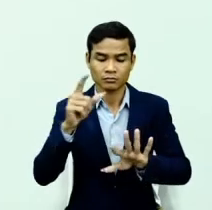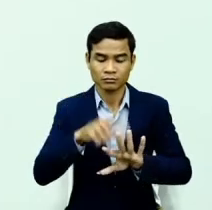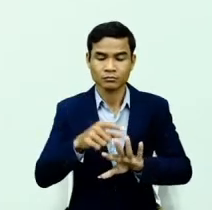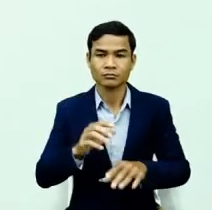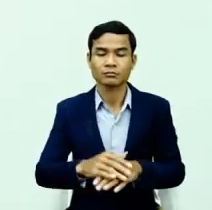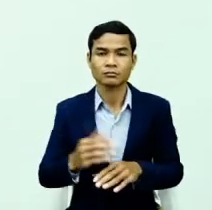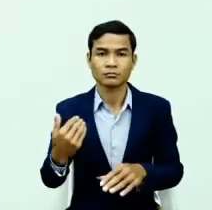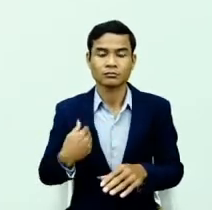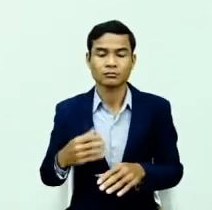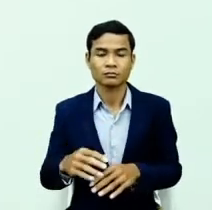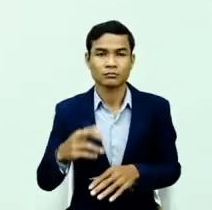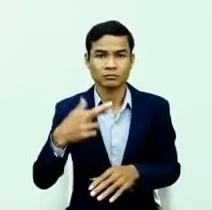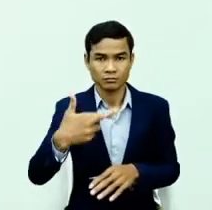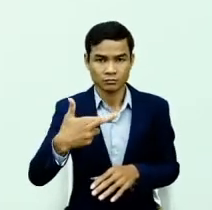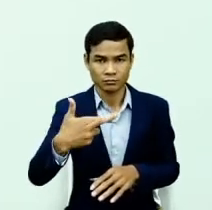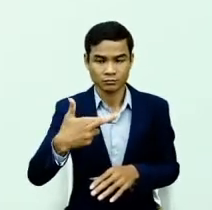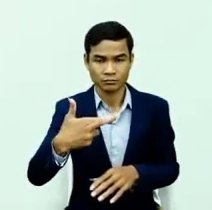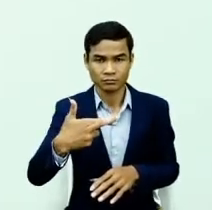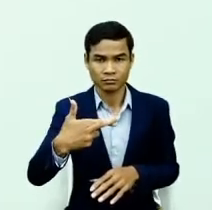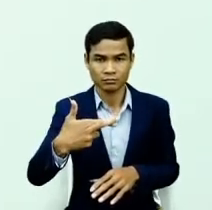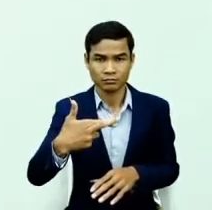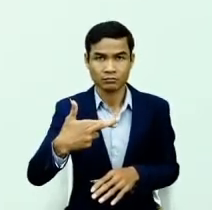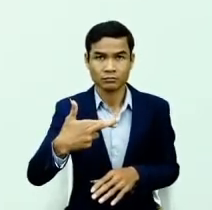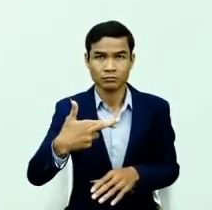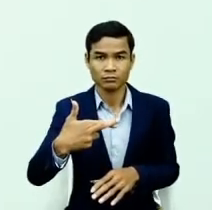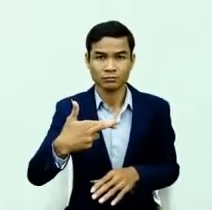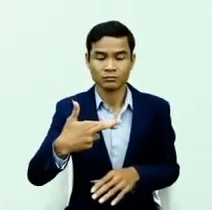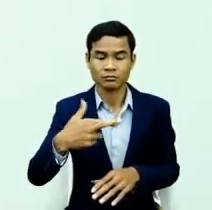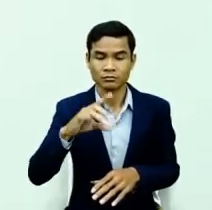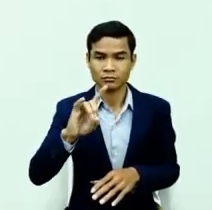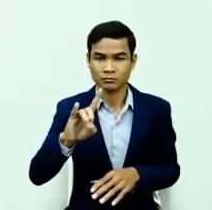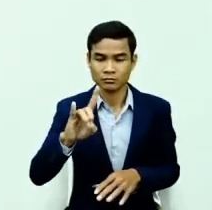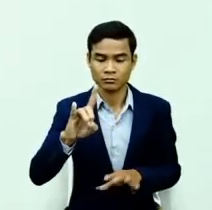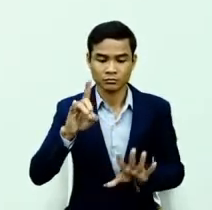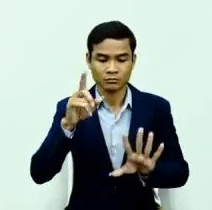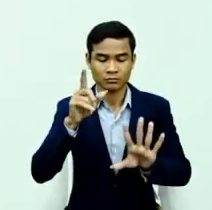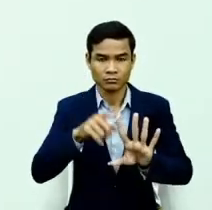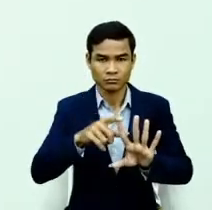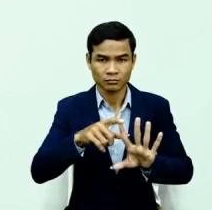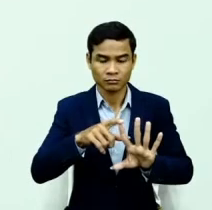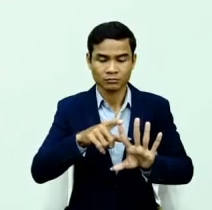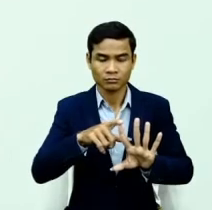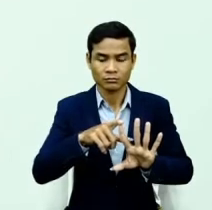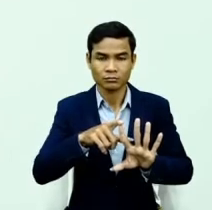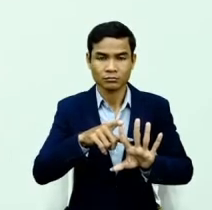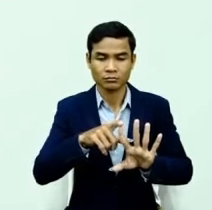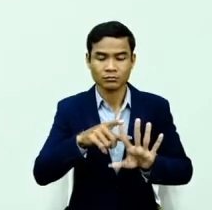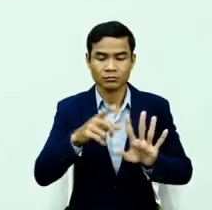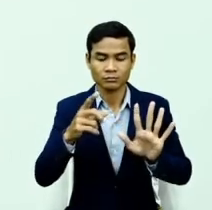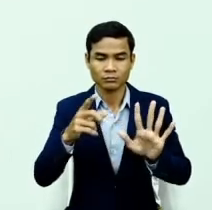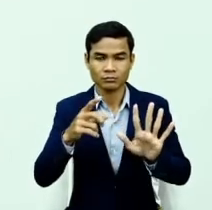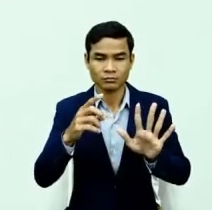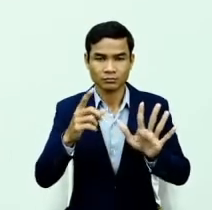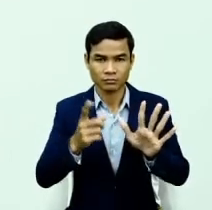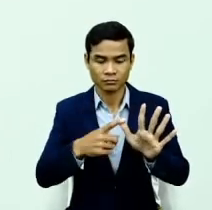sò ớ sạ bánh tù mớ xâm lắp bí sạ